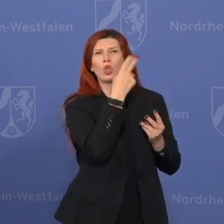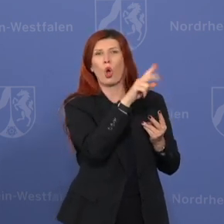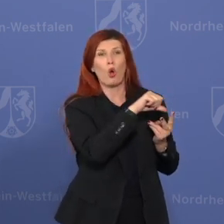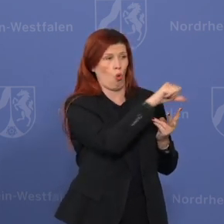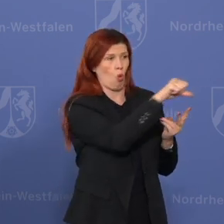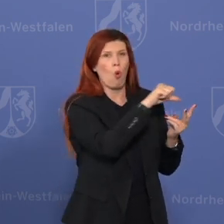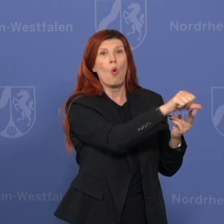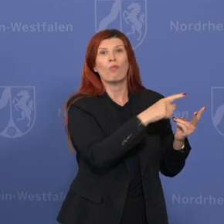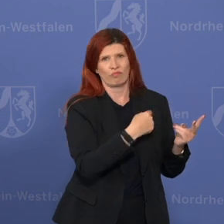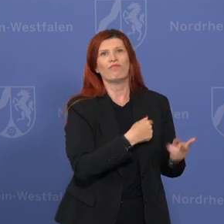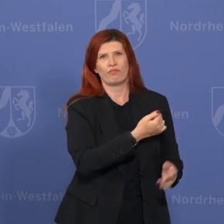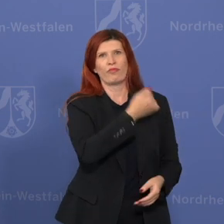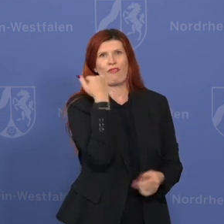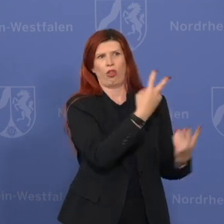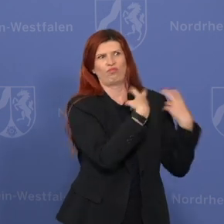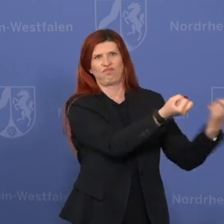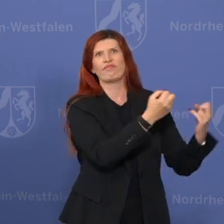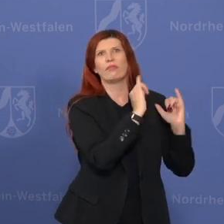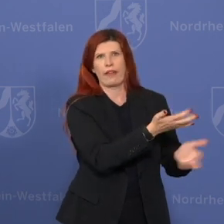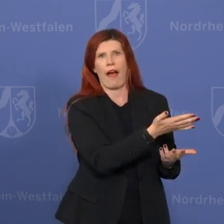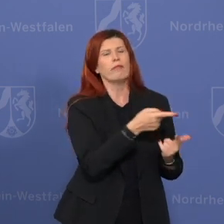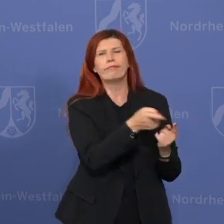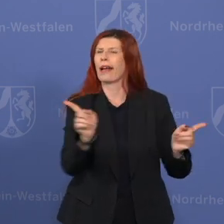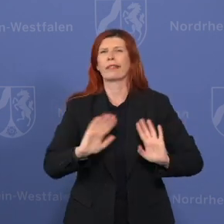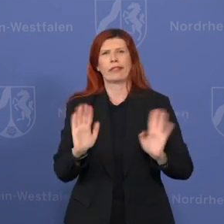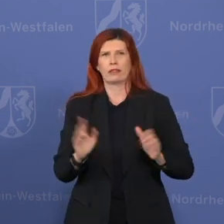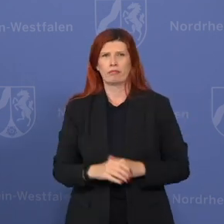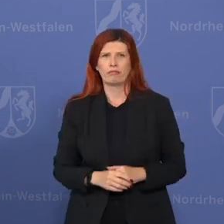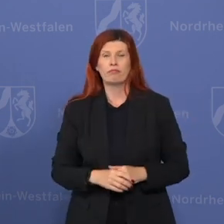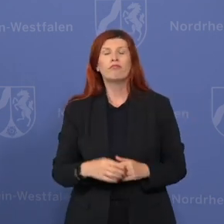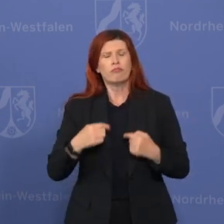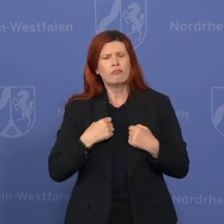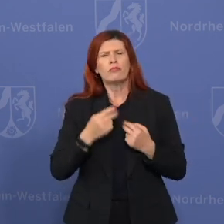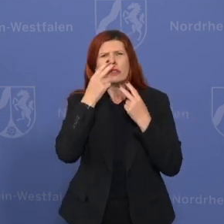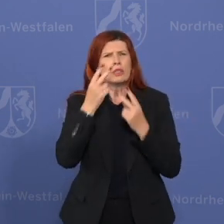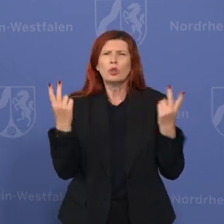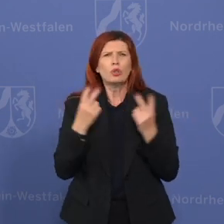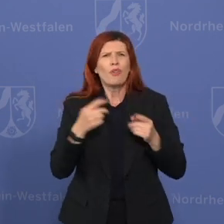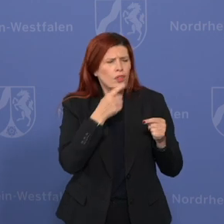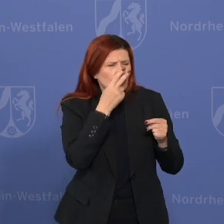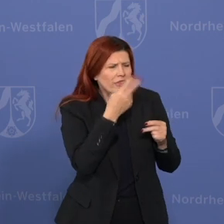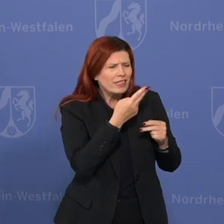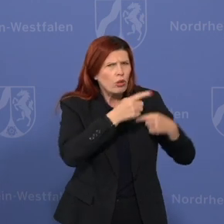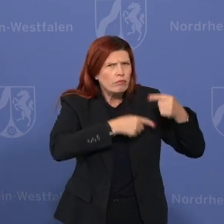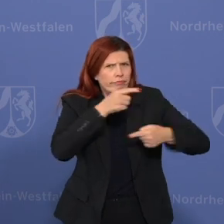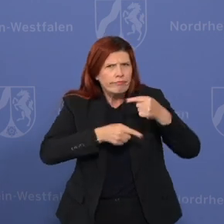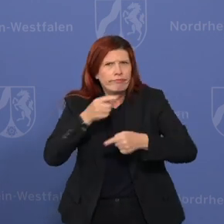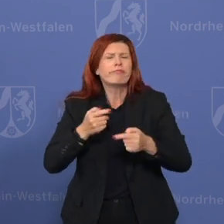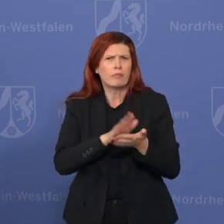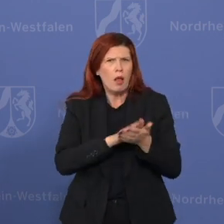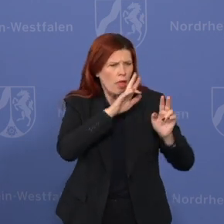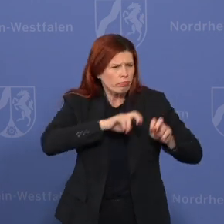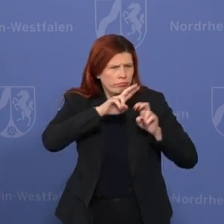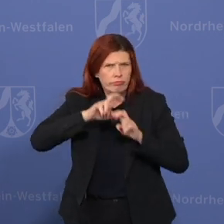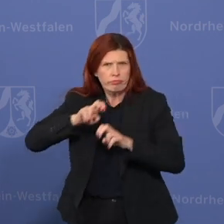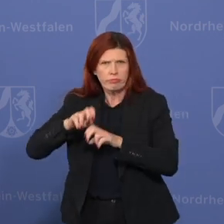hochdynamisch und dauern an, sodass sich diese Zahlen in den nächsten Tagen auch weiterentwickeln werden. Zudem ermittelt die Polizei wegen des Verdachts